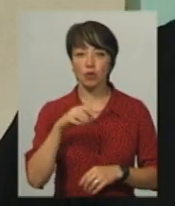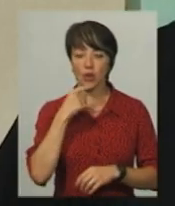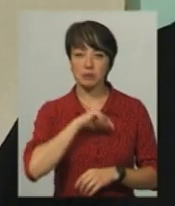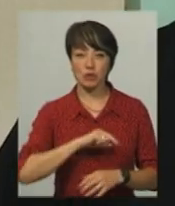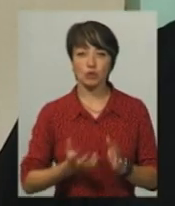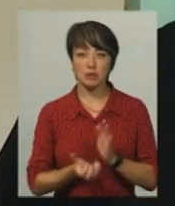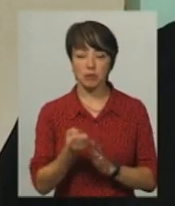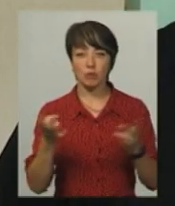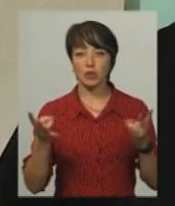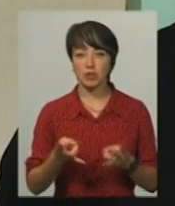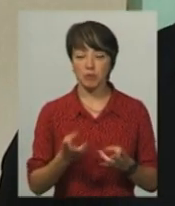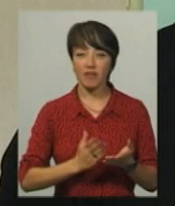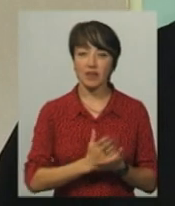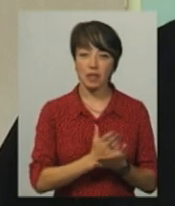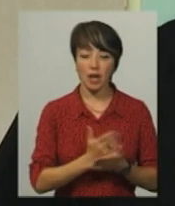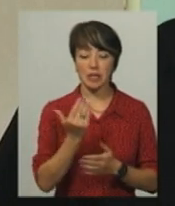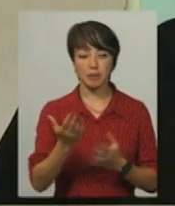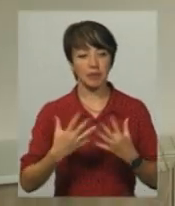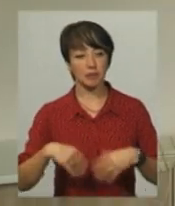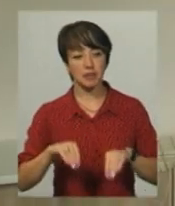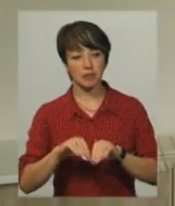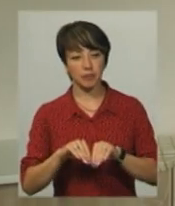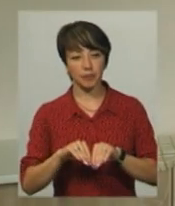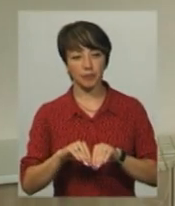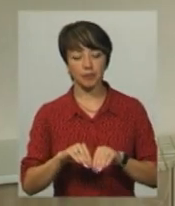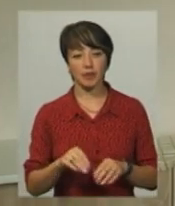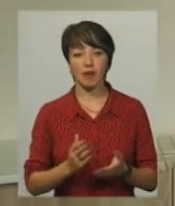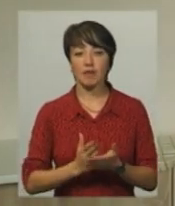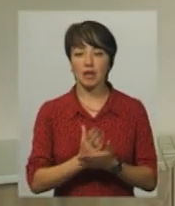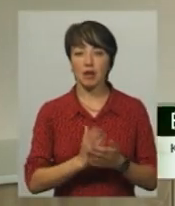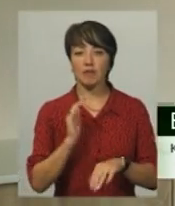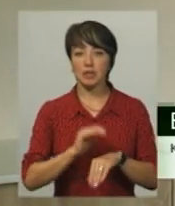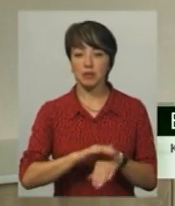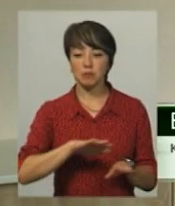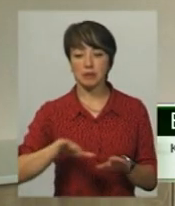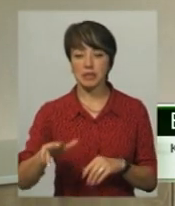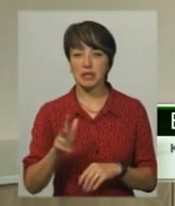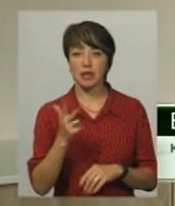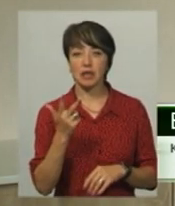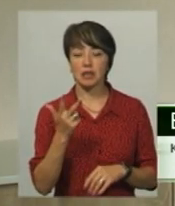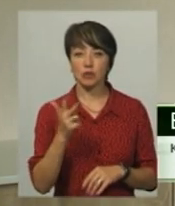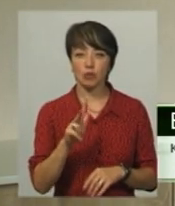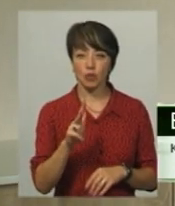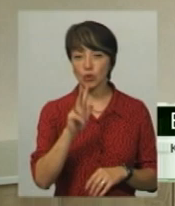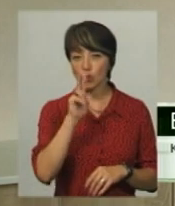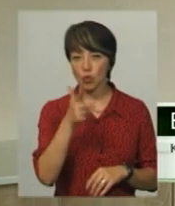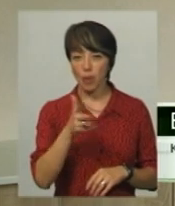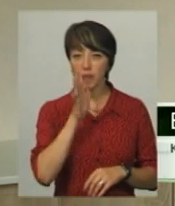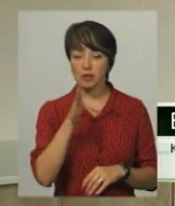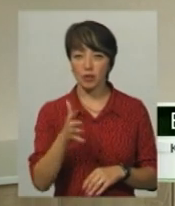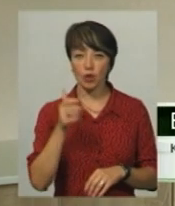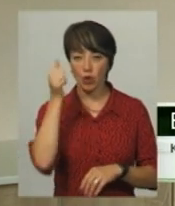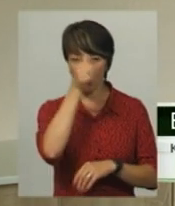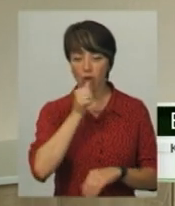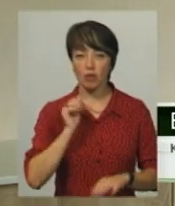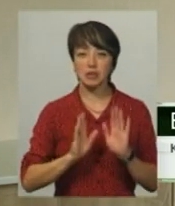психологічна підтримка потрібна ветеранам та їхнім сім'ям. Ветерани фактично після 3-5 років тільки починають